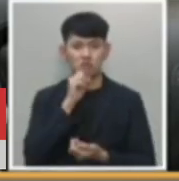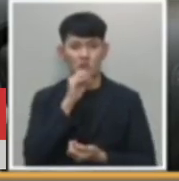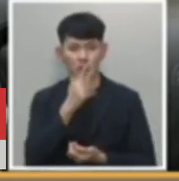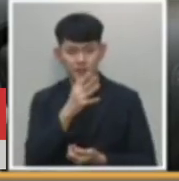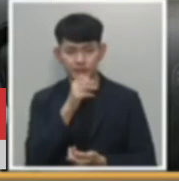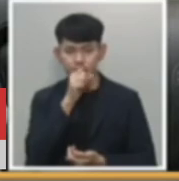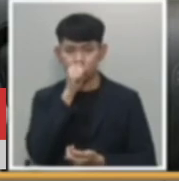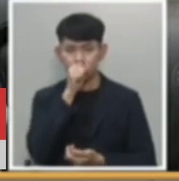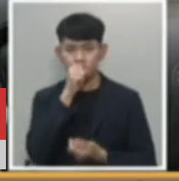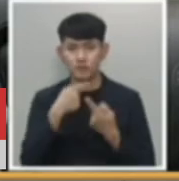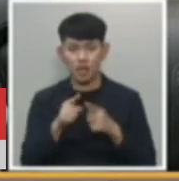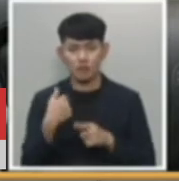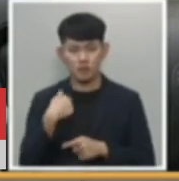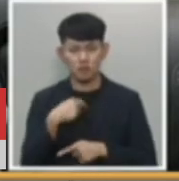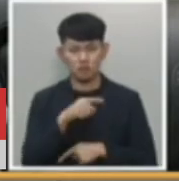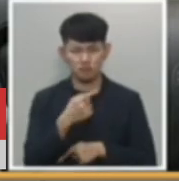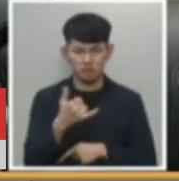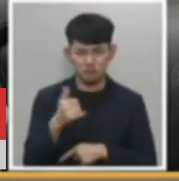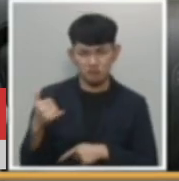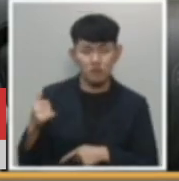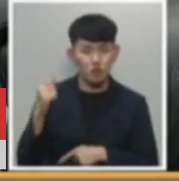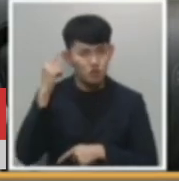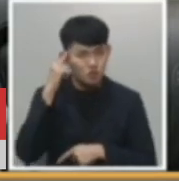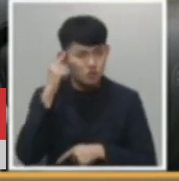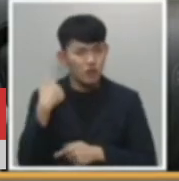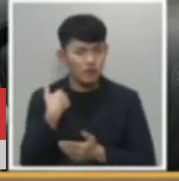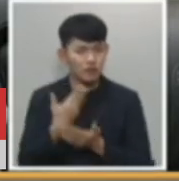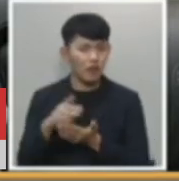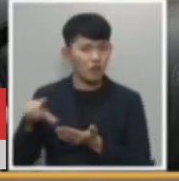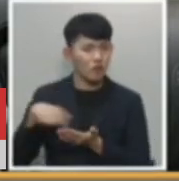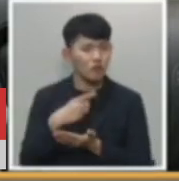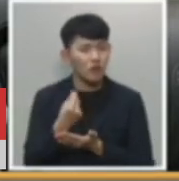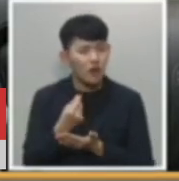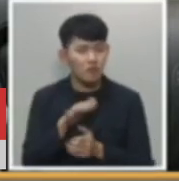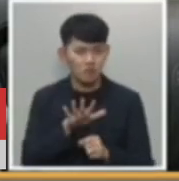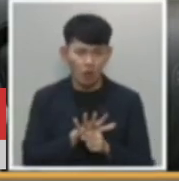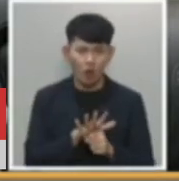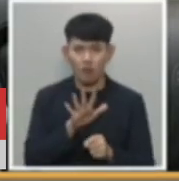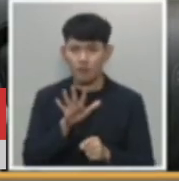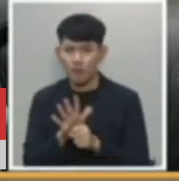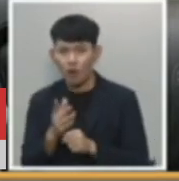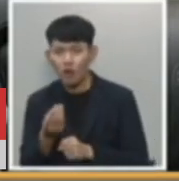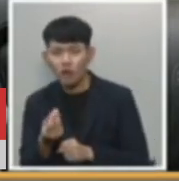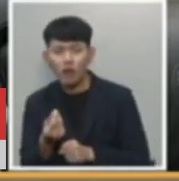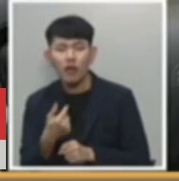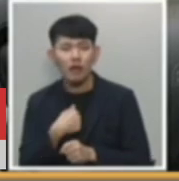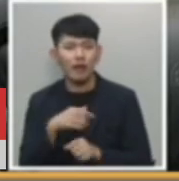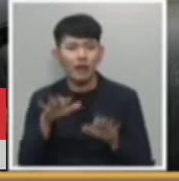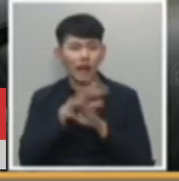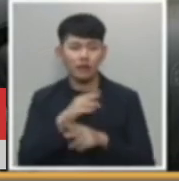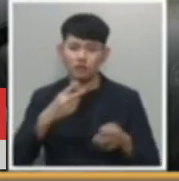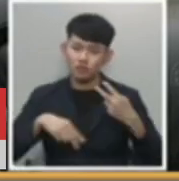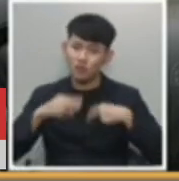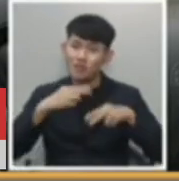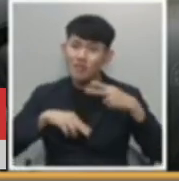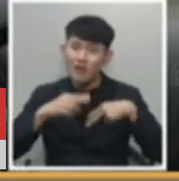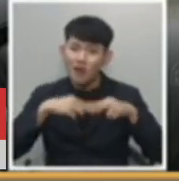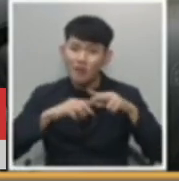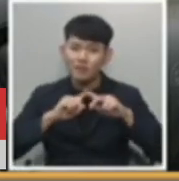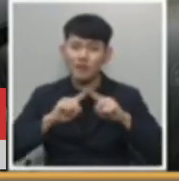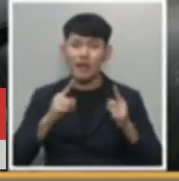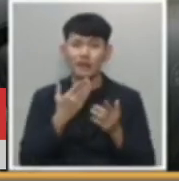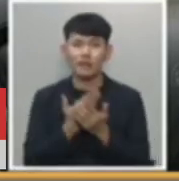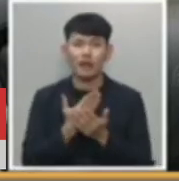นรับรู้มากก็จะรับรู้ว่าเงินเข้าไปเท่าไหร่เพียงไม่เพียงพอยังไงถือว่าเป็นการตรวจสอบและถ่วงดุลแต่ที่จริงถ้าจะโอนกลับม